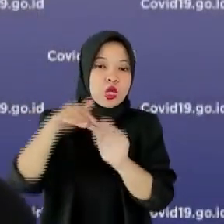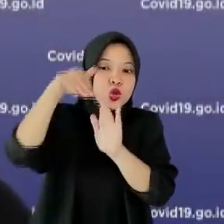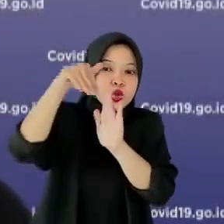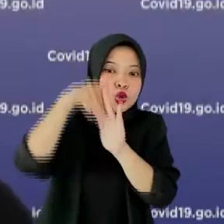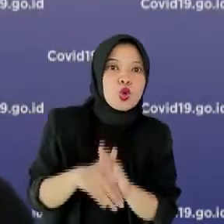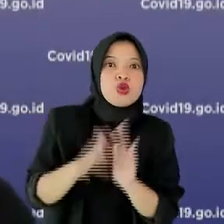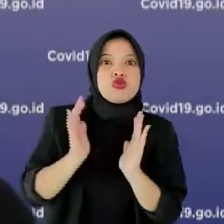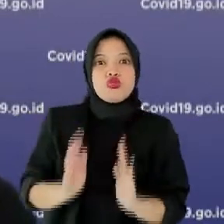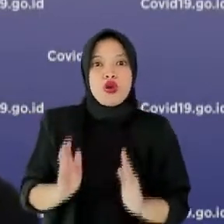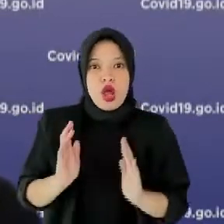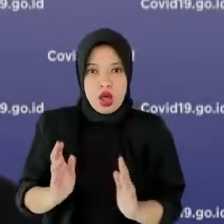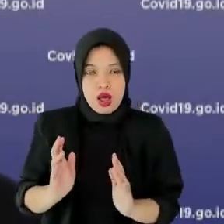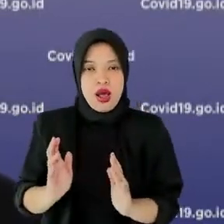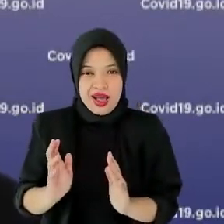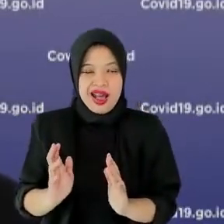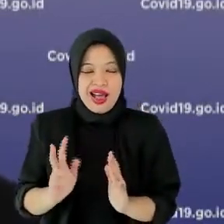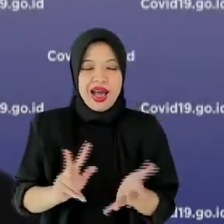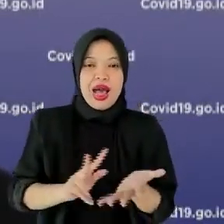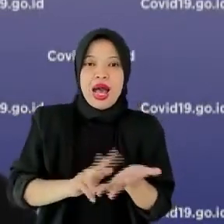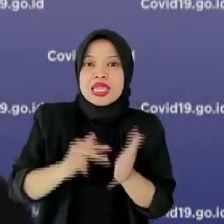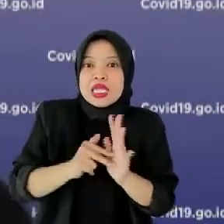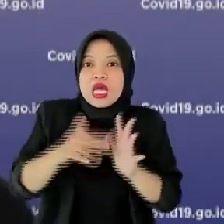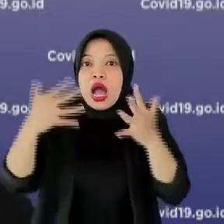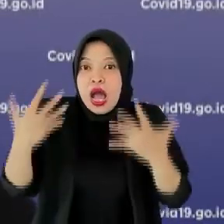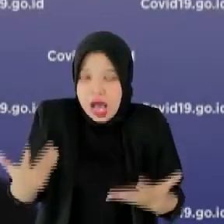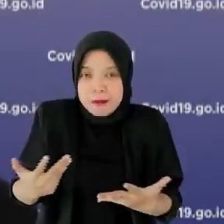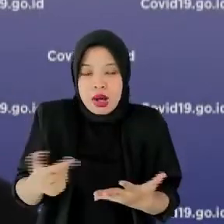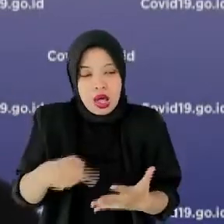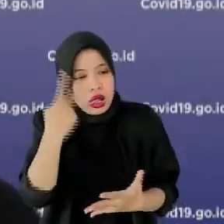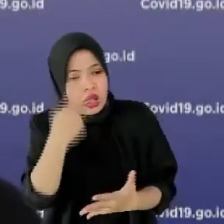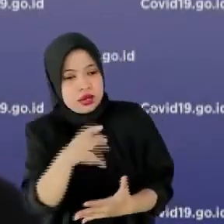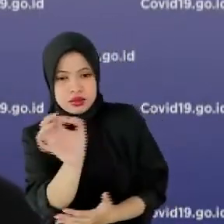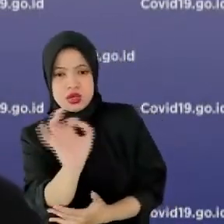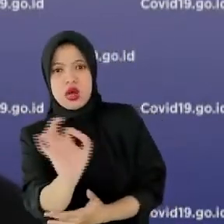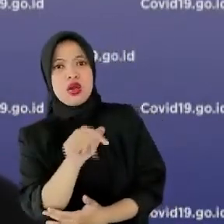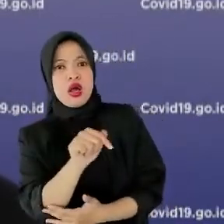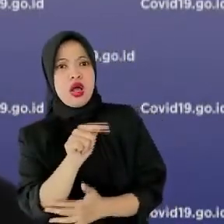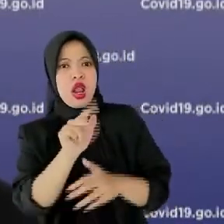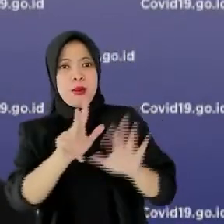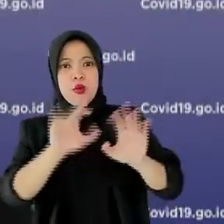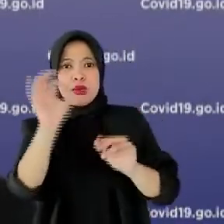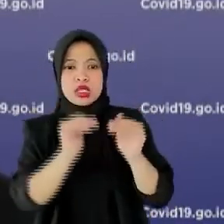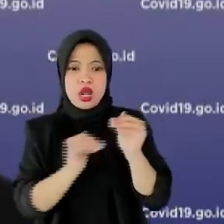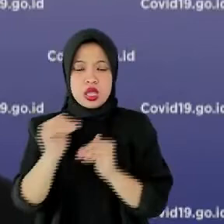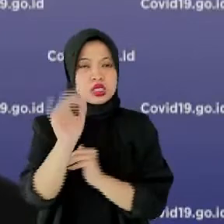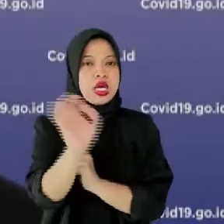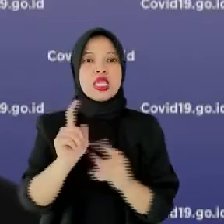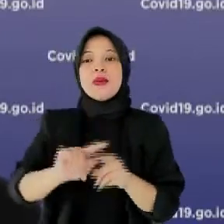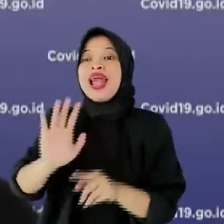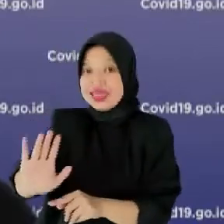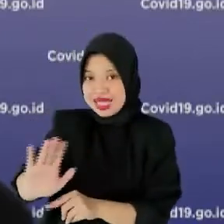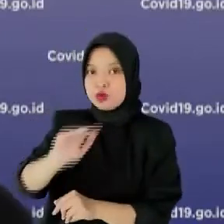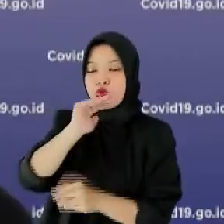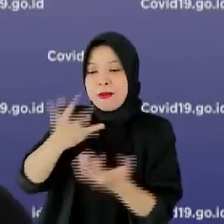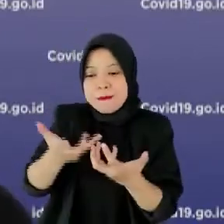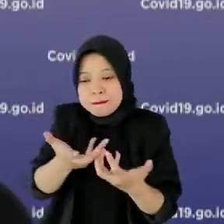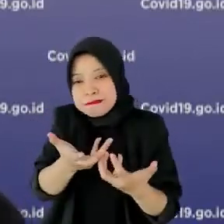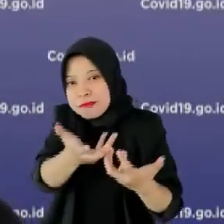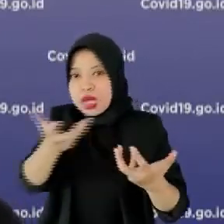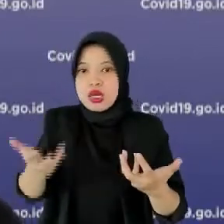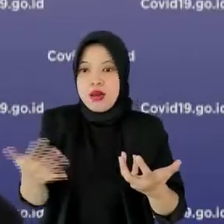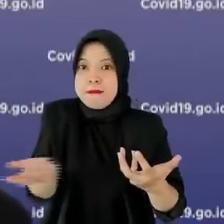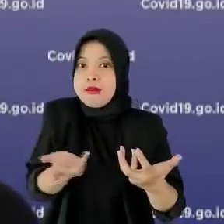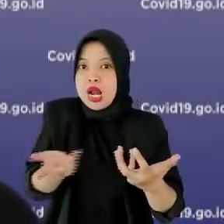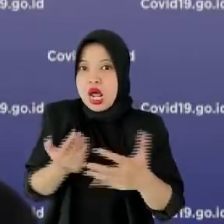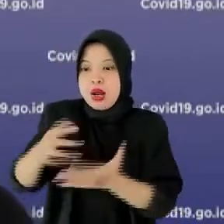hari terakhir. Hal itu juga yang mengakibatkan di sini kita tidak melihat ada lagi yang di atas 80%. Tapi nanti kita akan bagi lagi